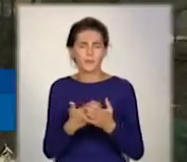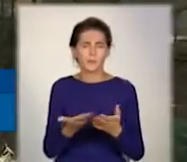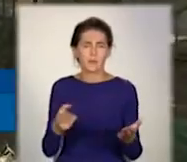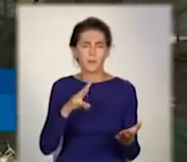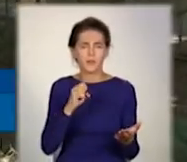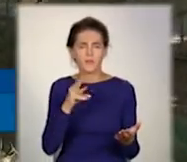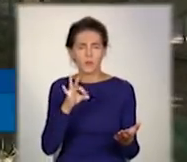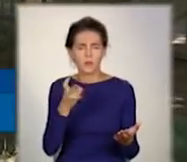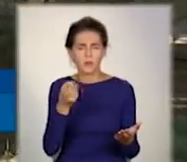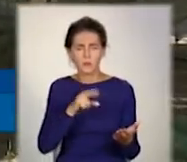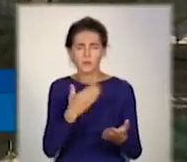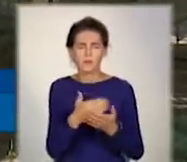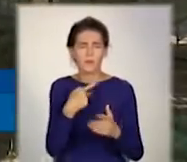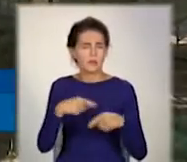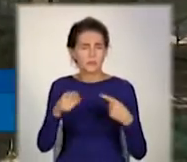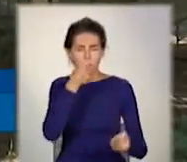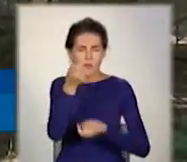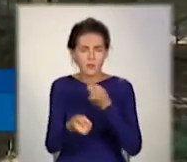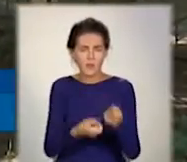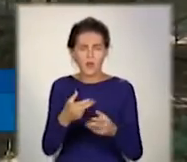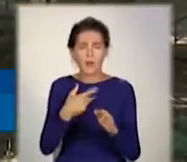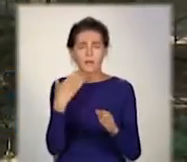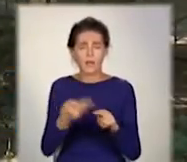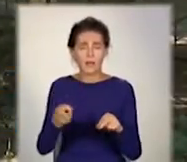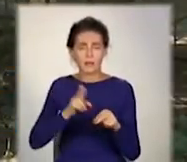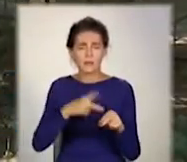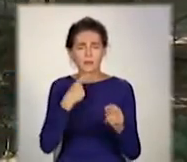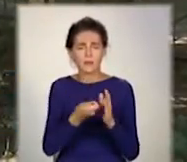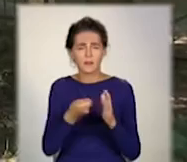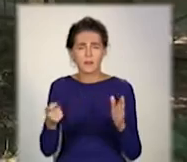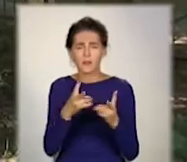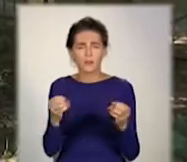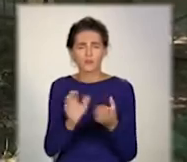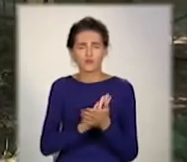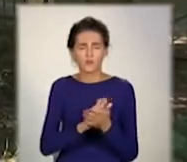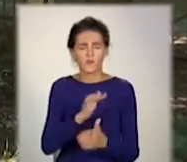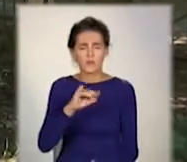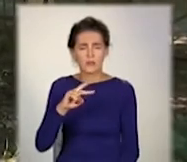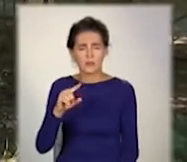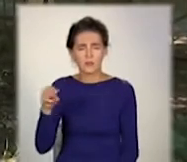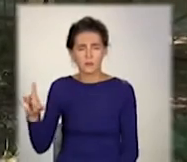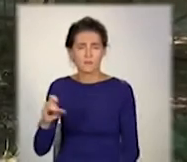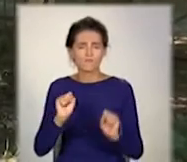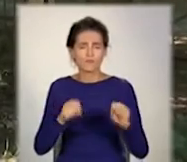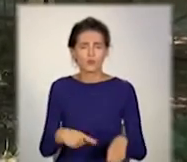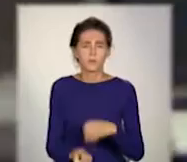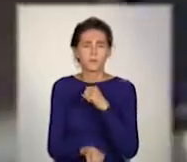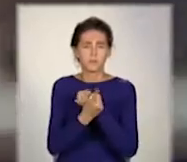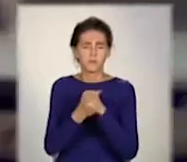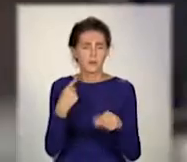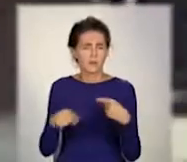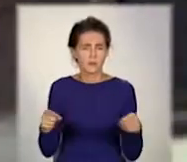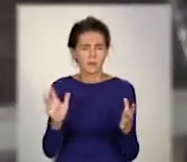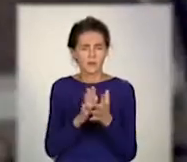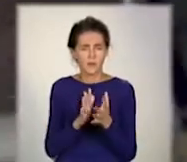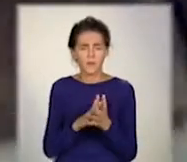вид микроорганизмов, которые при длительном нечистке фильтров может появляться, развиваться.